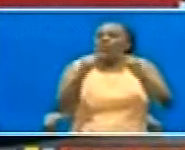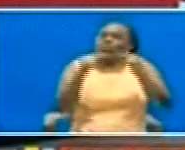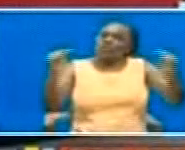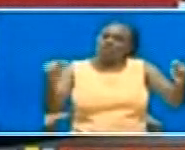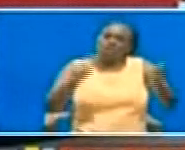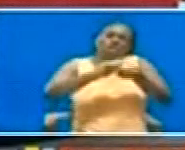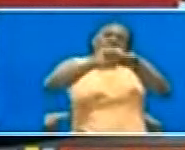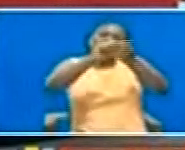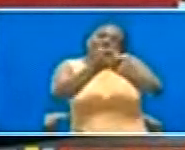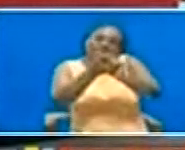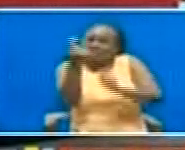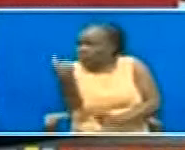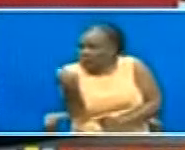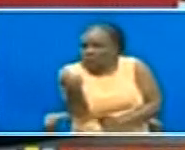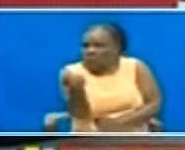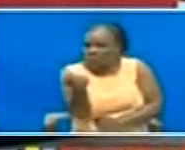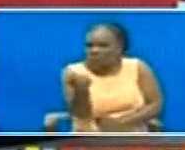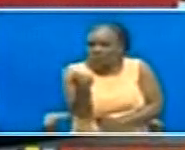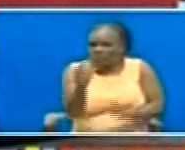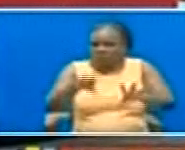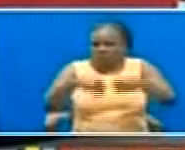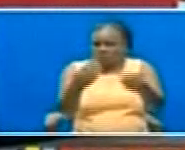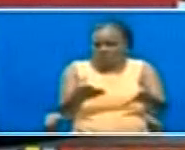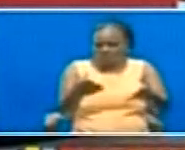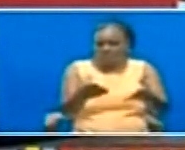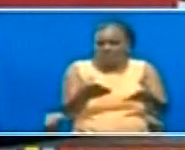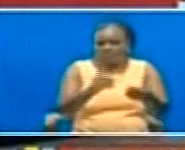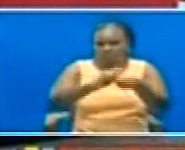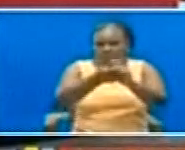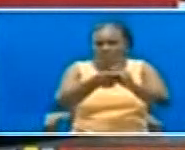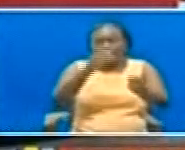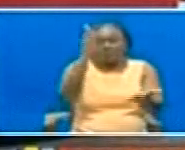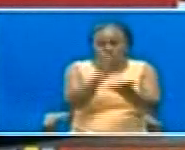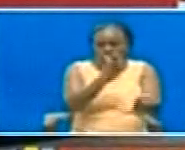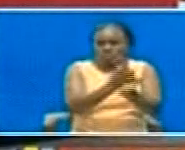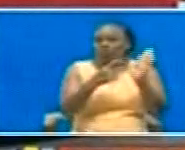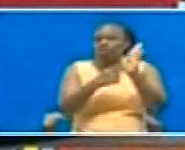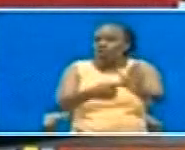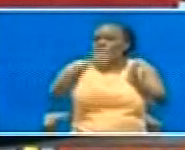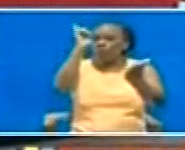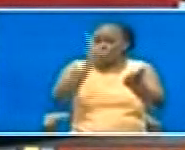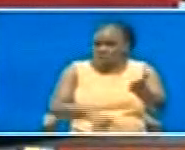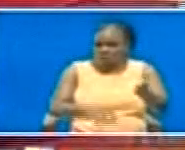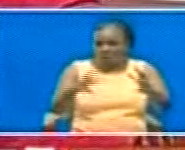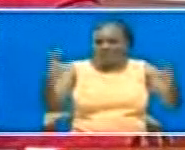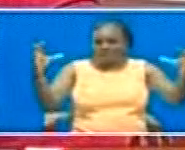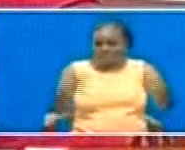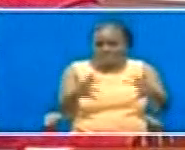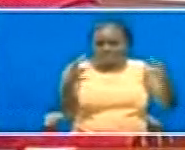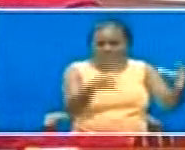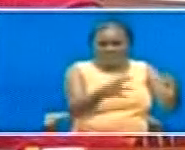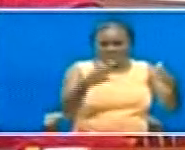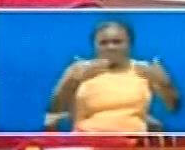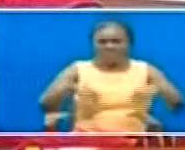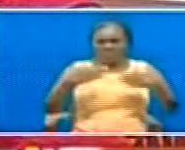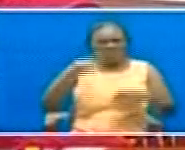umeanza kubadilika, umeanza kupitishana vile vijiti, ama ni vipi? Inaashiria pia zile teams, kila mtu aone ni